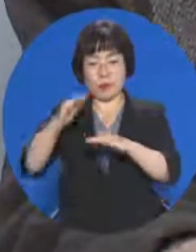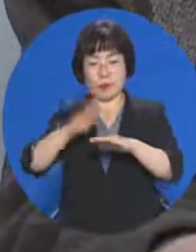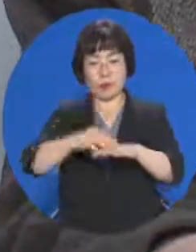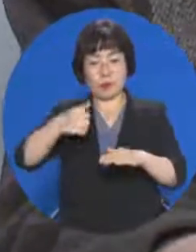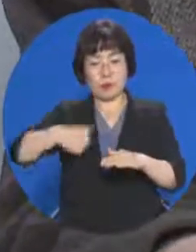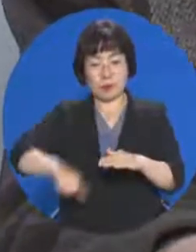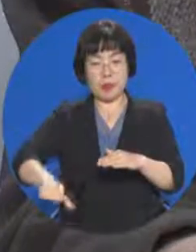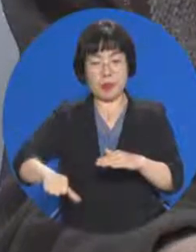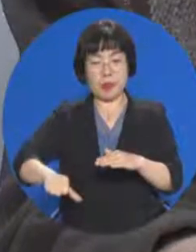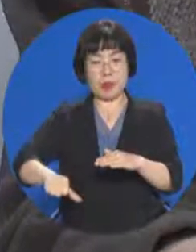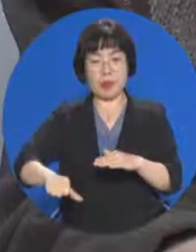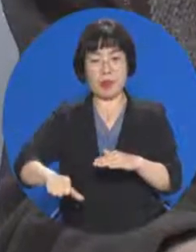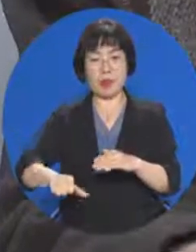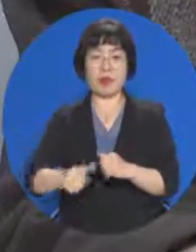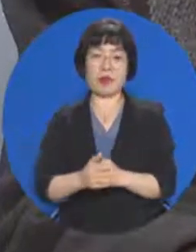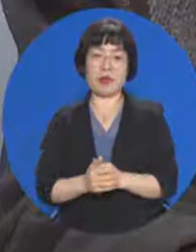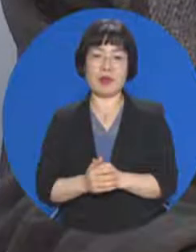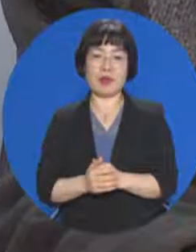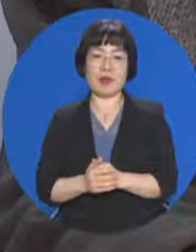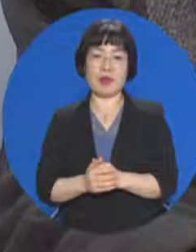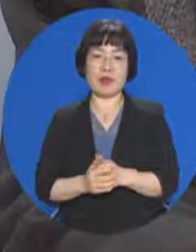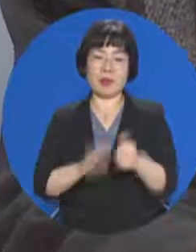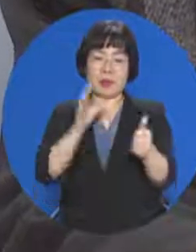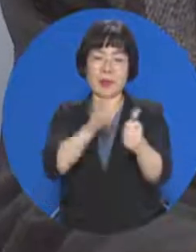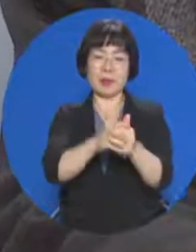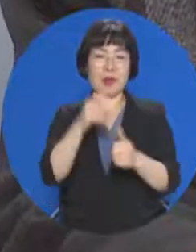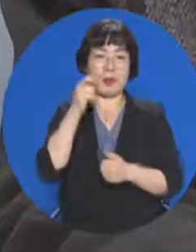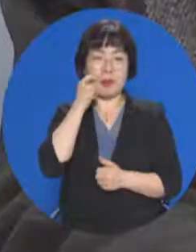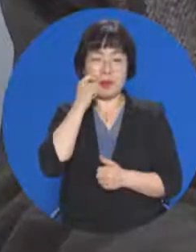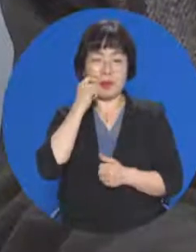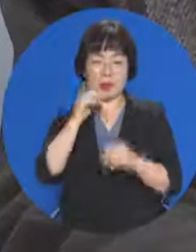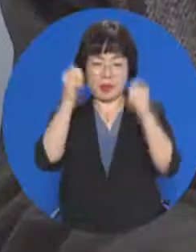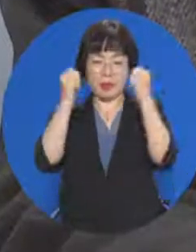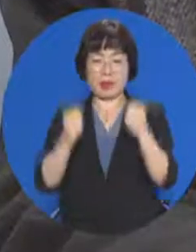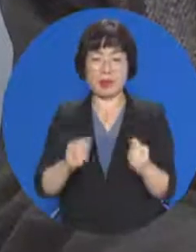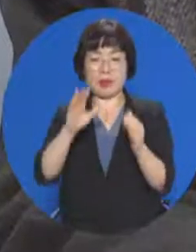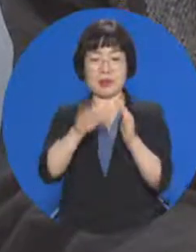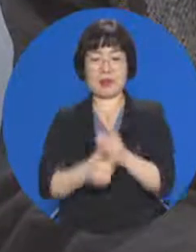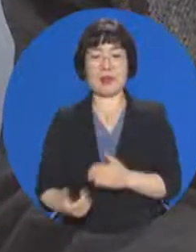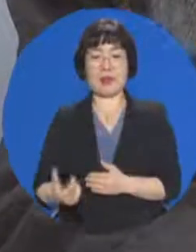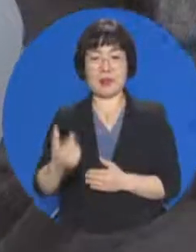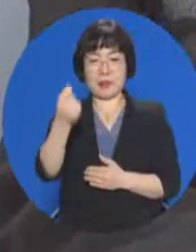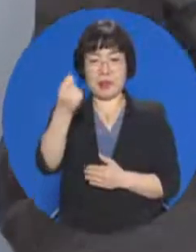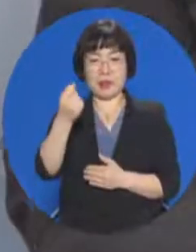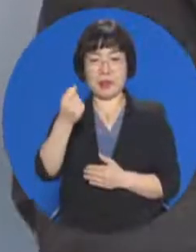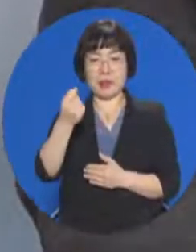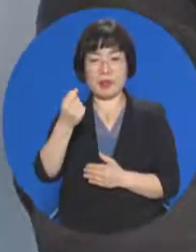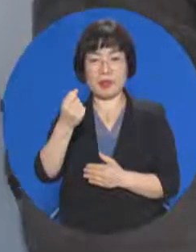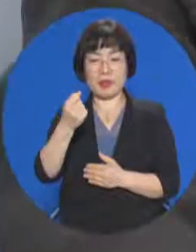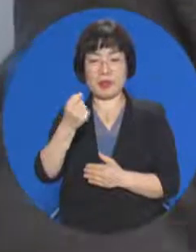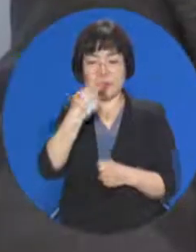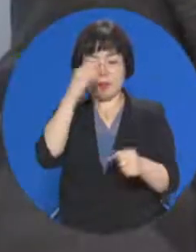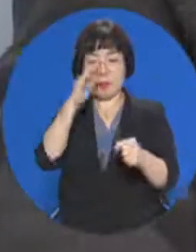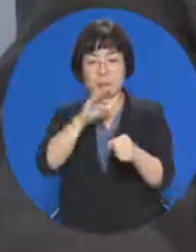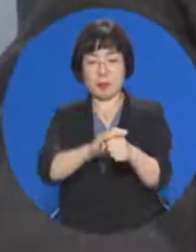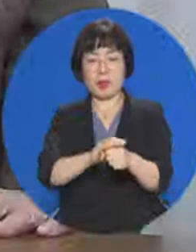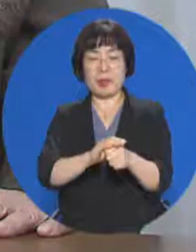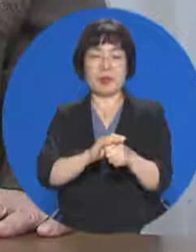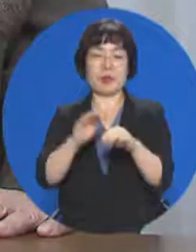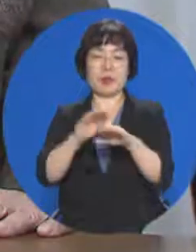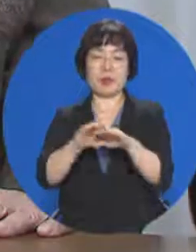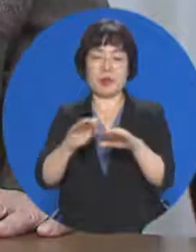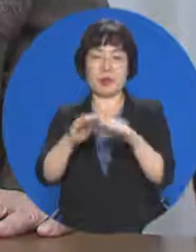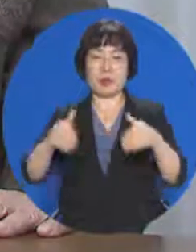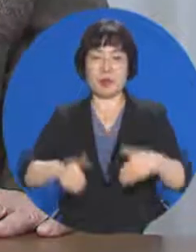이제 손자들은 대다 놓고 우리 살아서 이거 어서 좀 분이라도 반분이라도 좀 풀게.